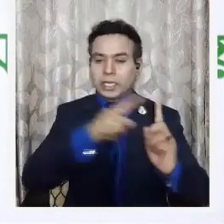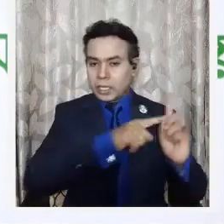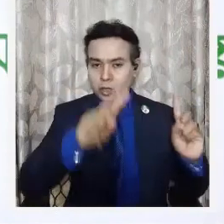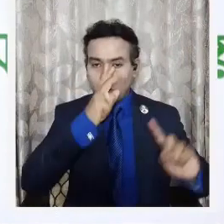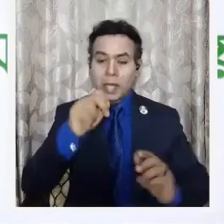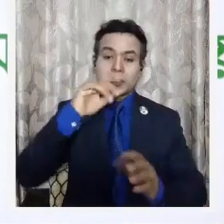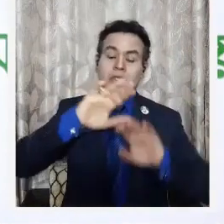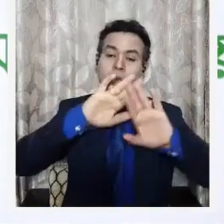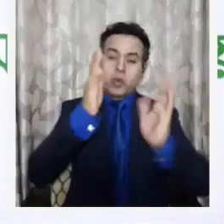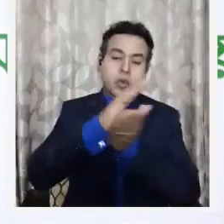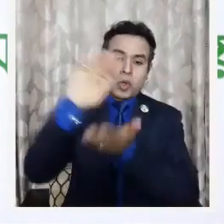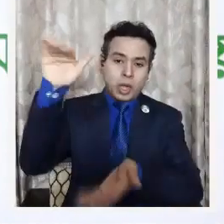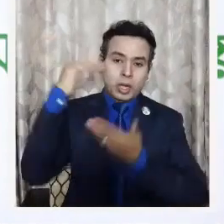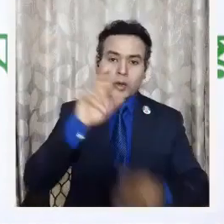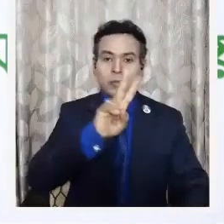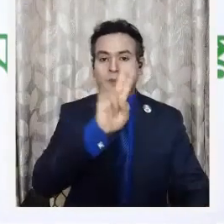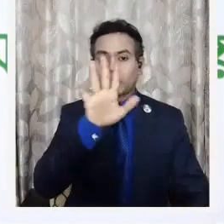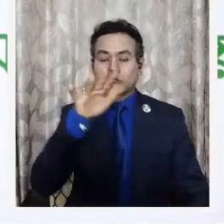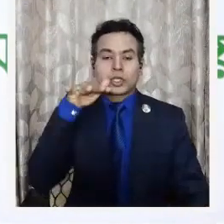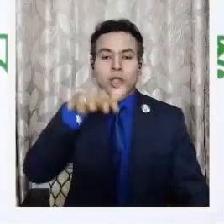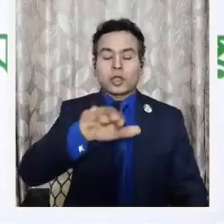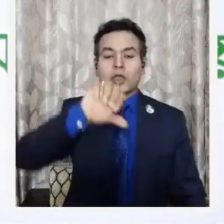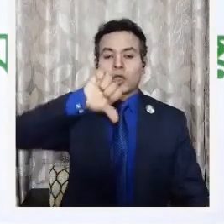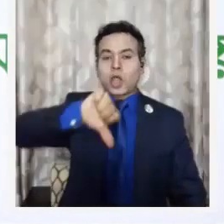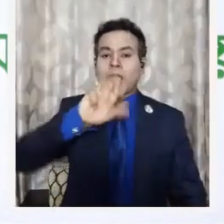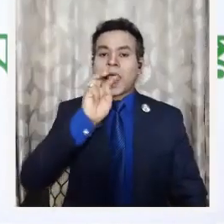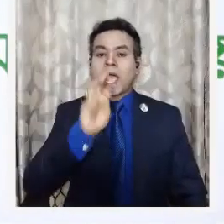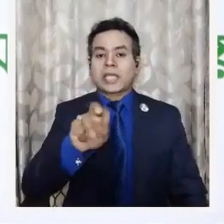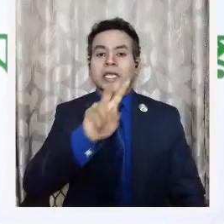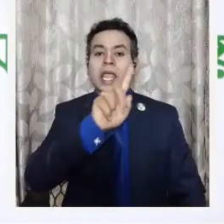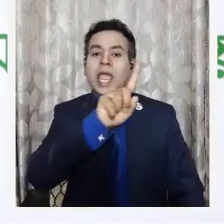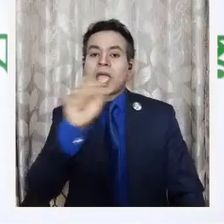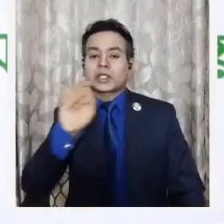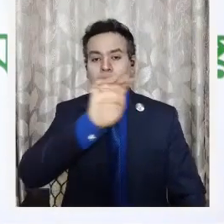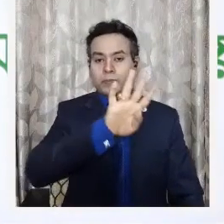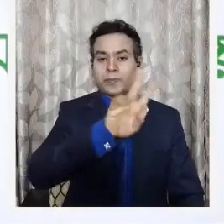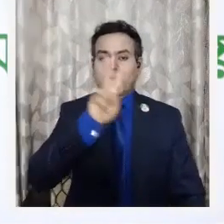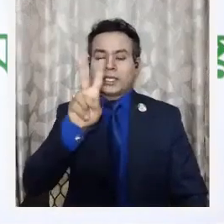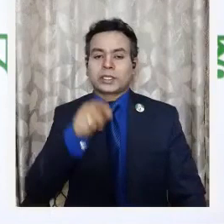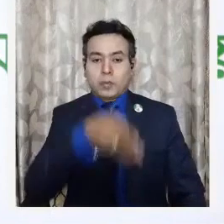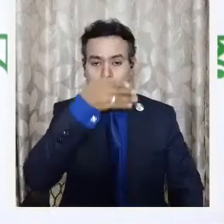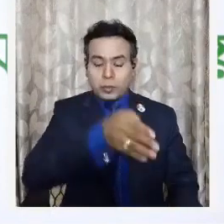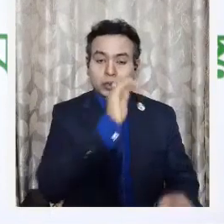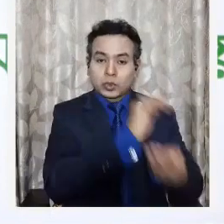22,72,975টি ব্যক্তিগত সুরক্ষা সামগ্রী এবং এ পর্যন্ত সংগৃহীত হয়েছে